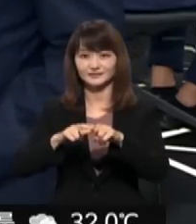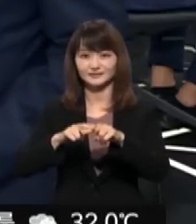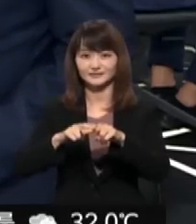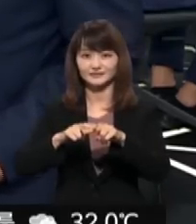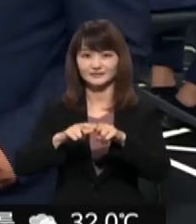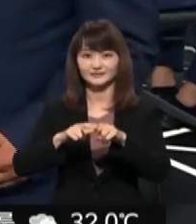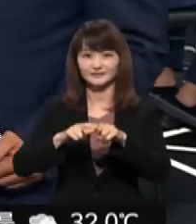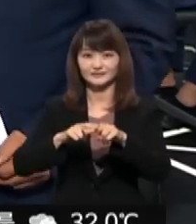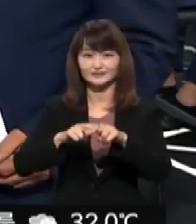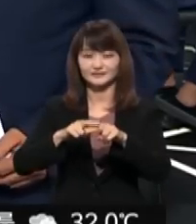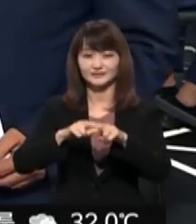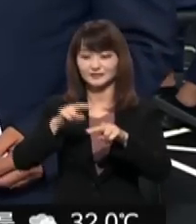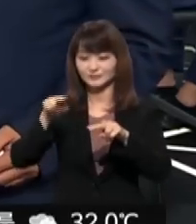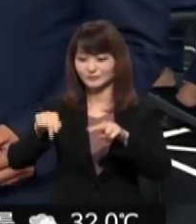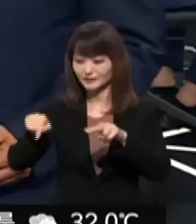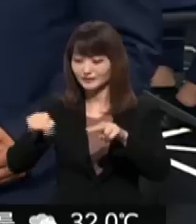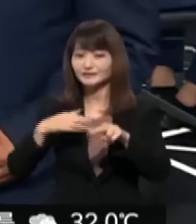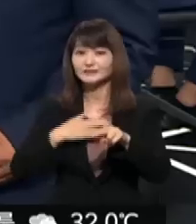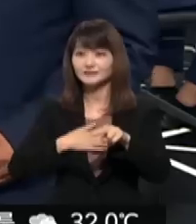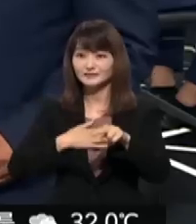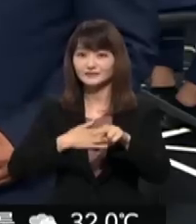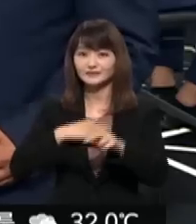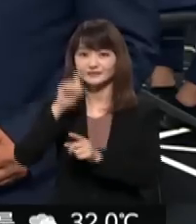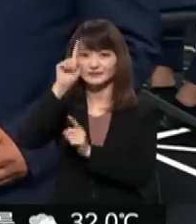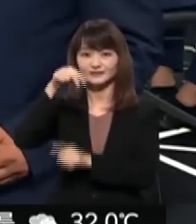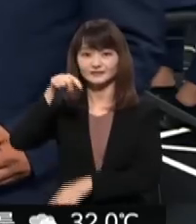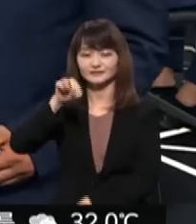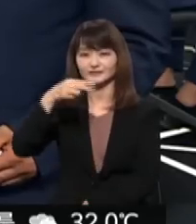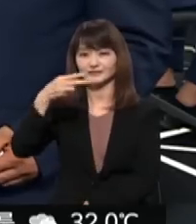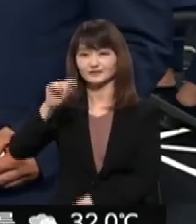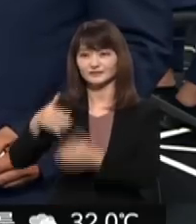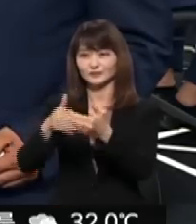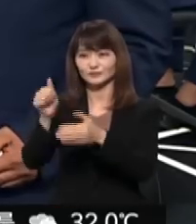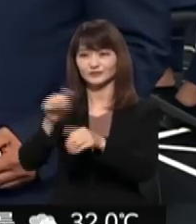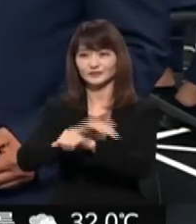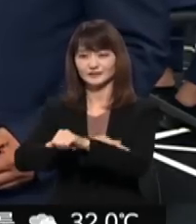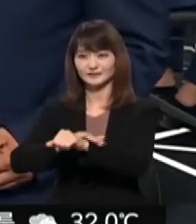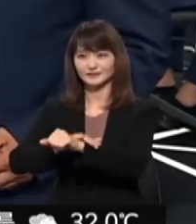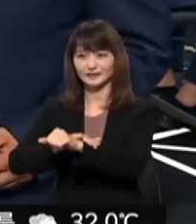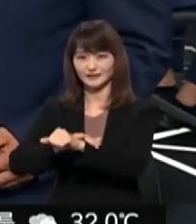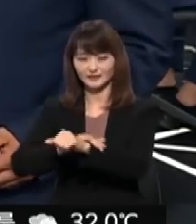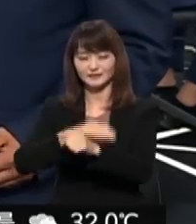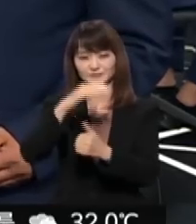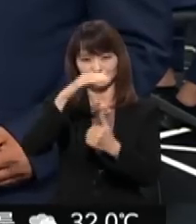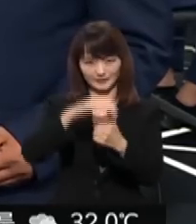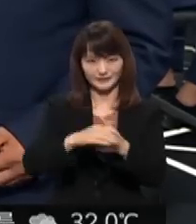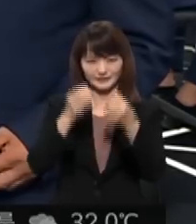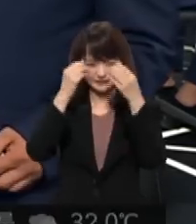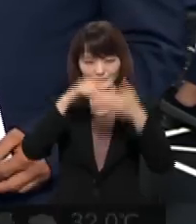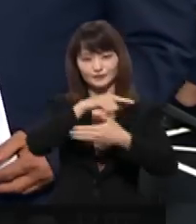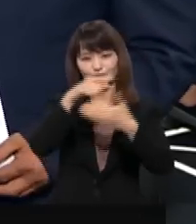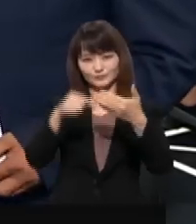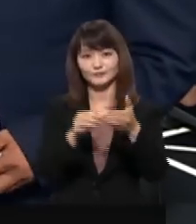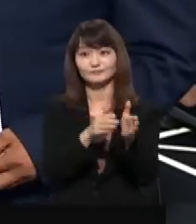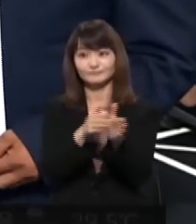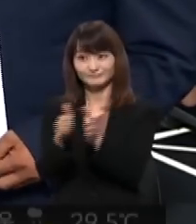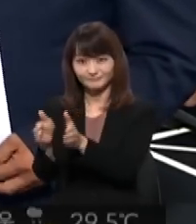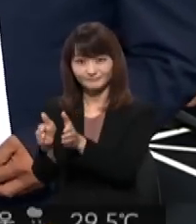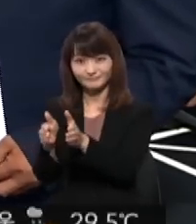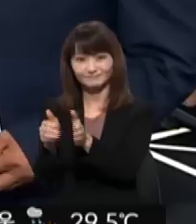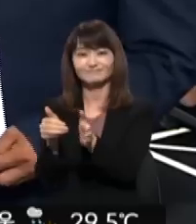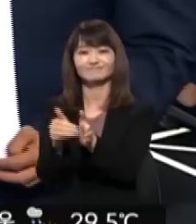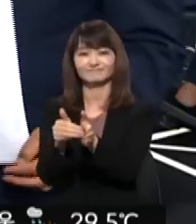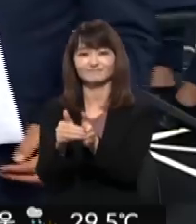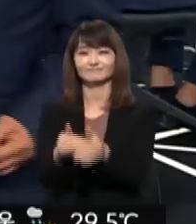자리는 안다는 말이 있지 않겠습니까 현리 이성대 부장의 자리를 잘 메꿔 보도록 새로운 코너로 돌아오도록 하겠습니다이 정도로